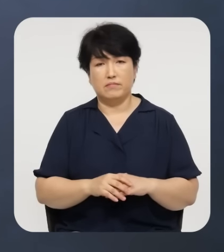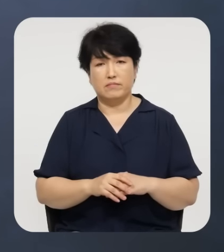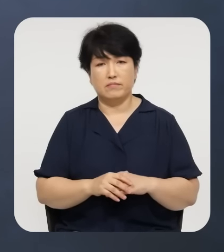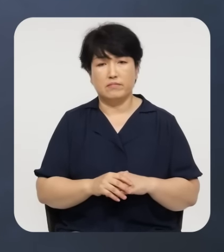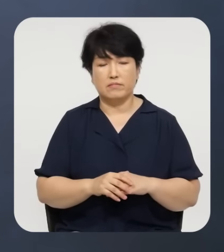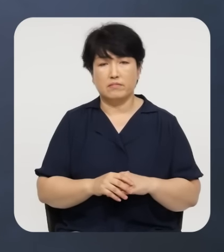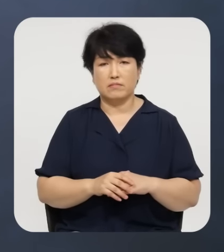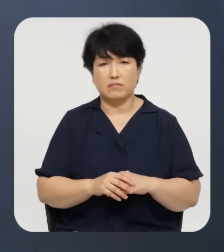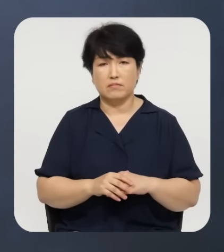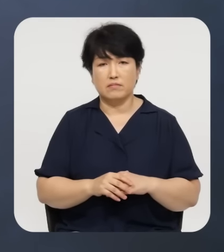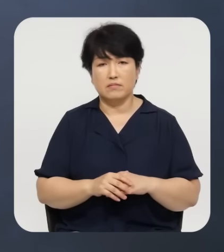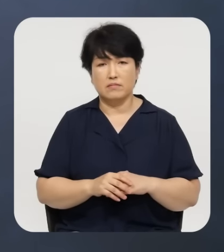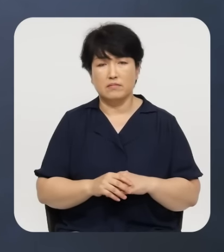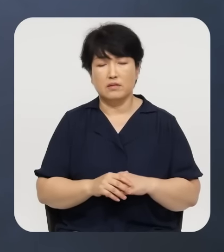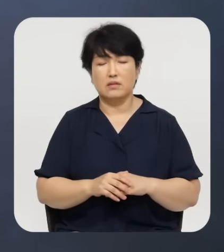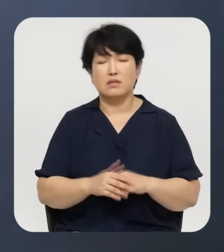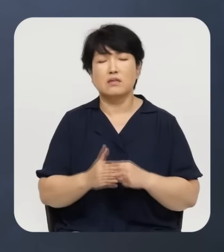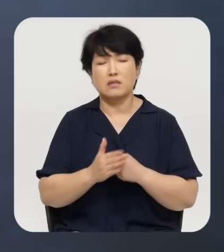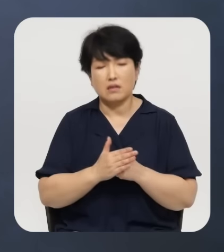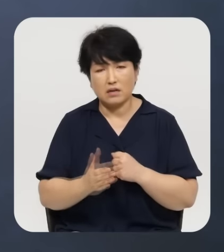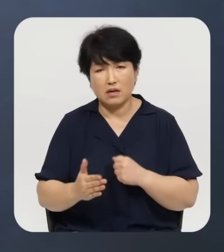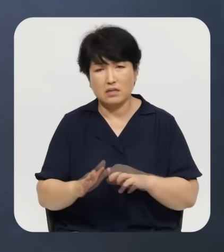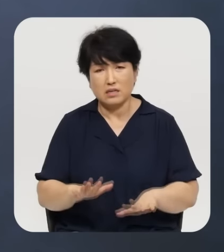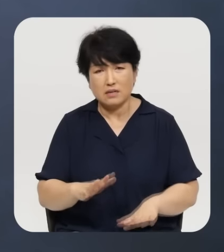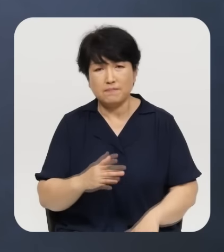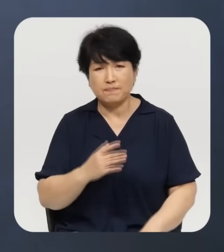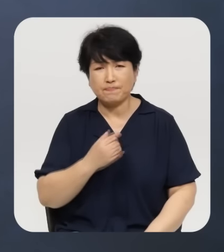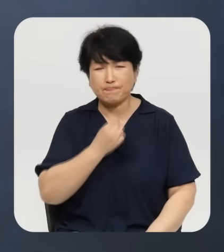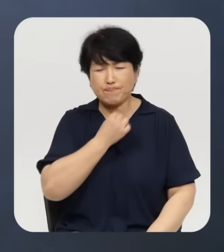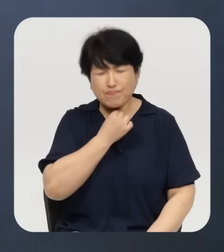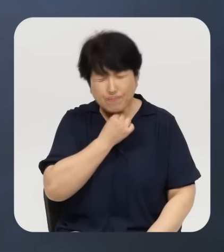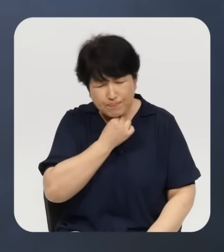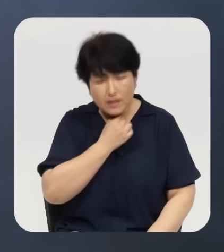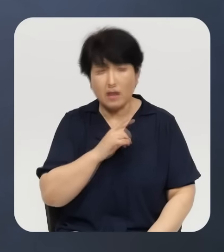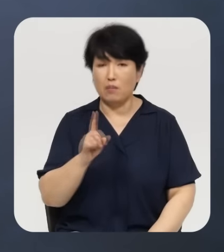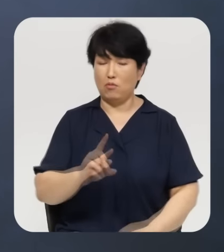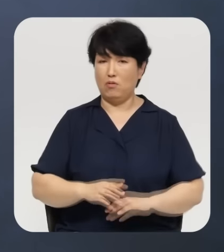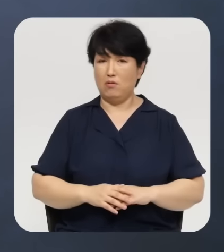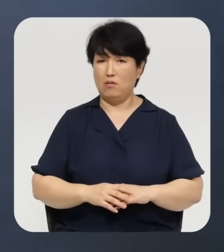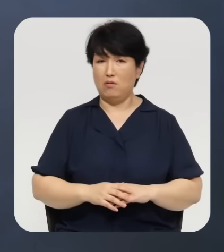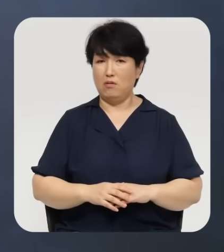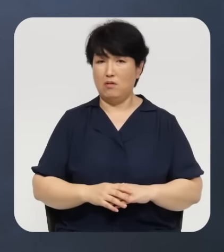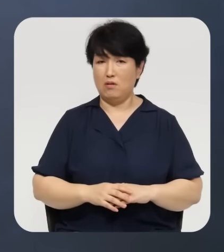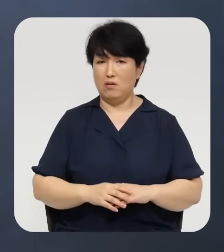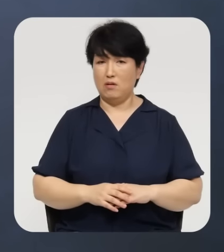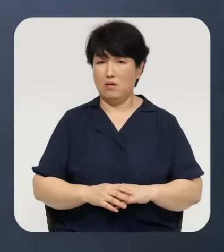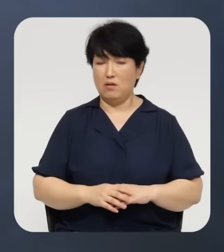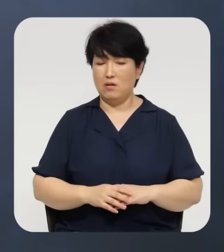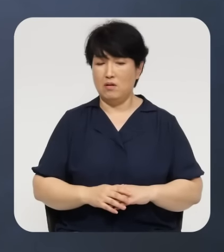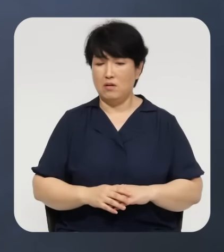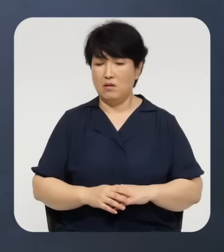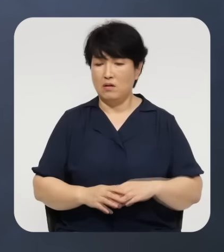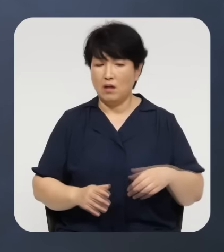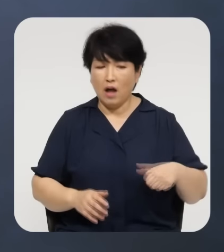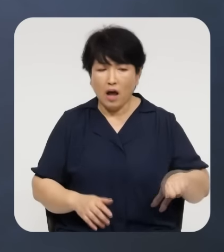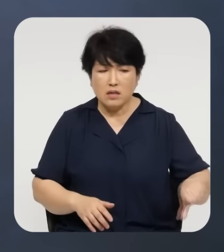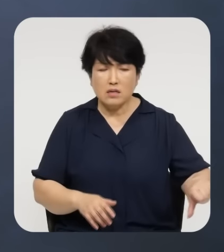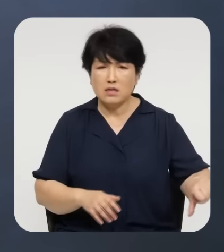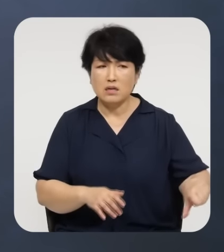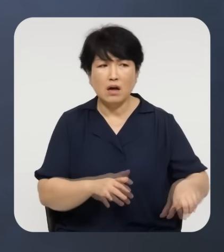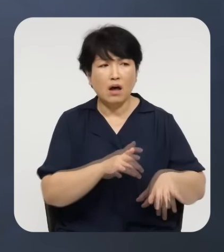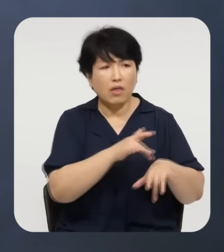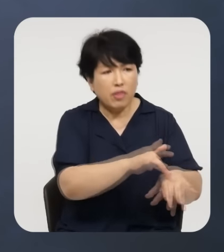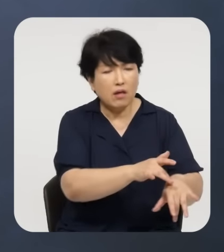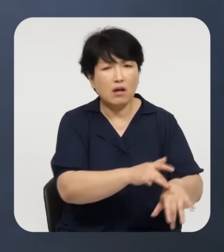있어요. 그러니까 이제 오직 관심이 이제 만 이게 어디